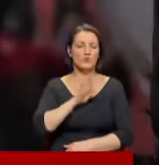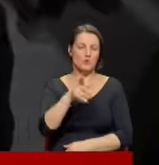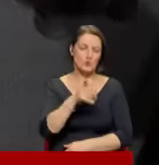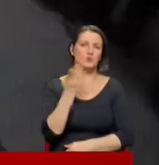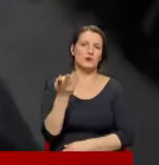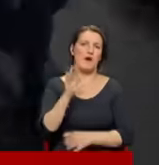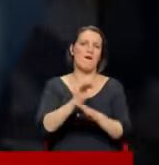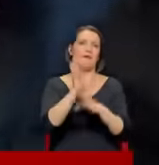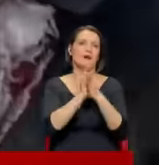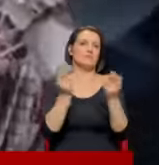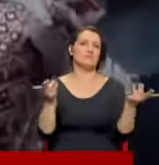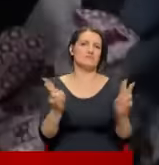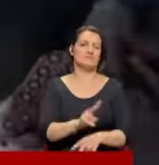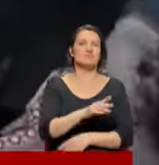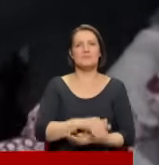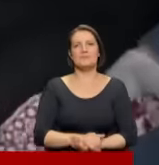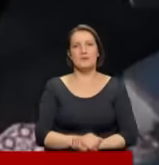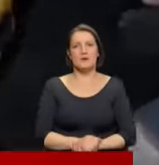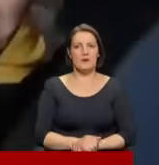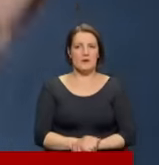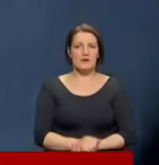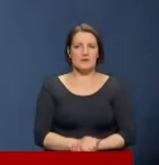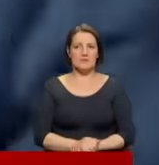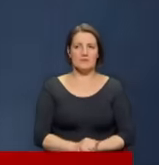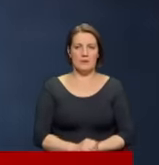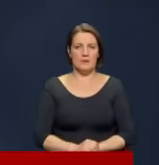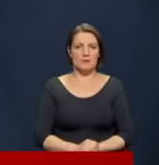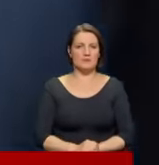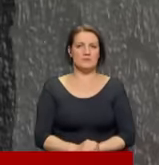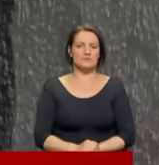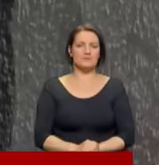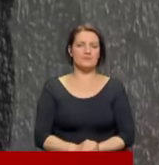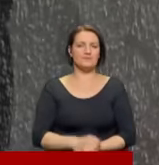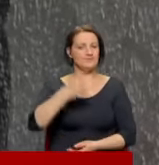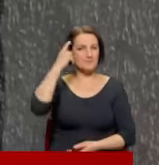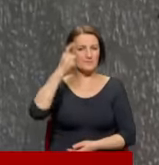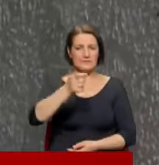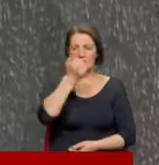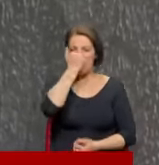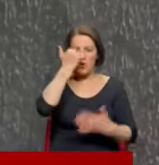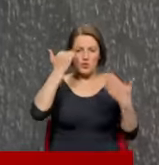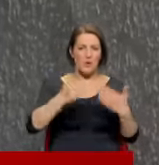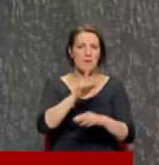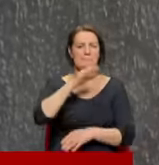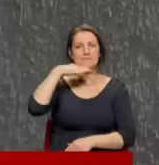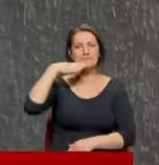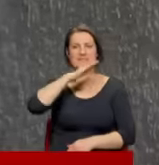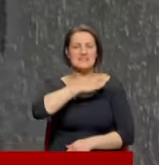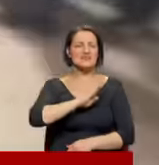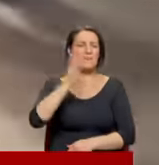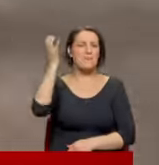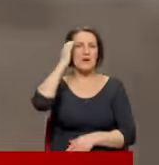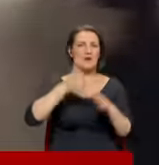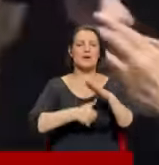bayrama bombalar altında girdi. Ya Allah! İsrail kana doymuyor. Mısır'ın başkenti